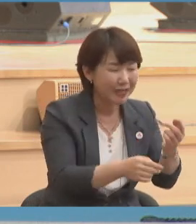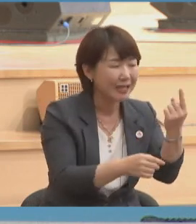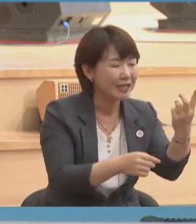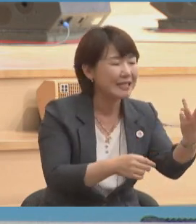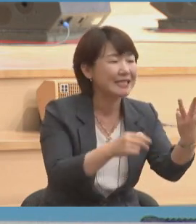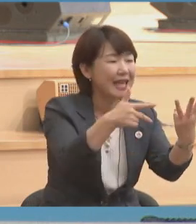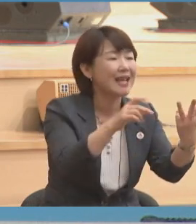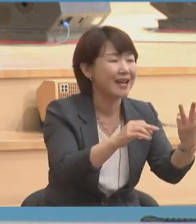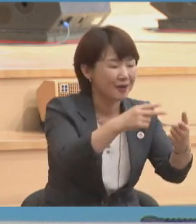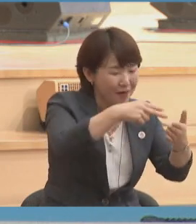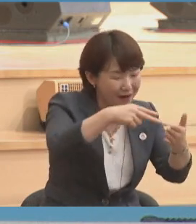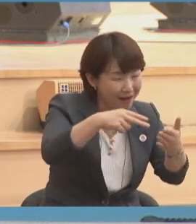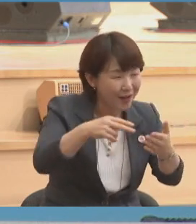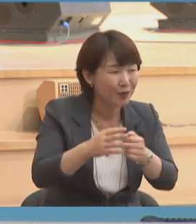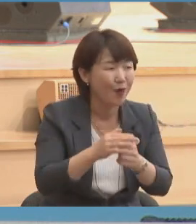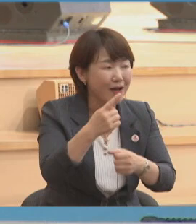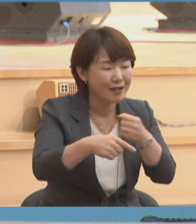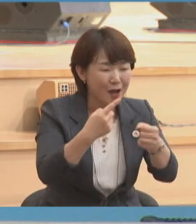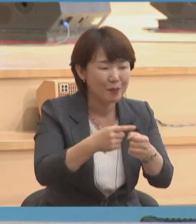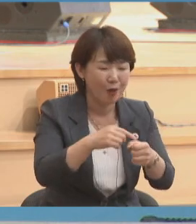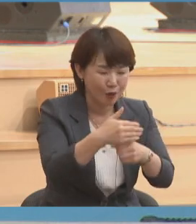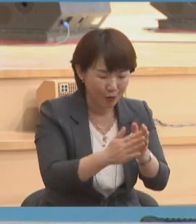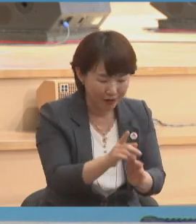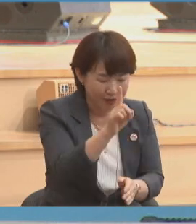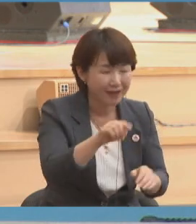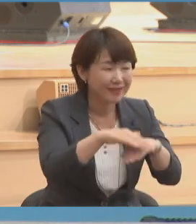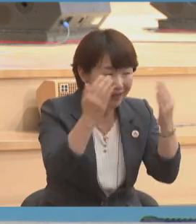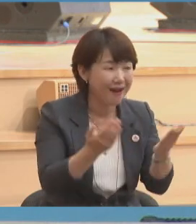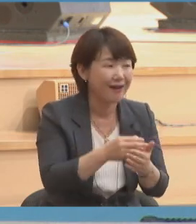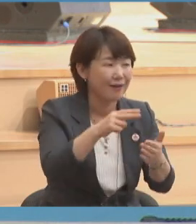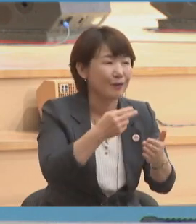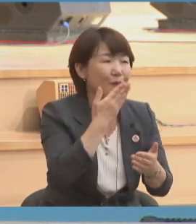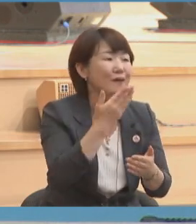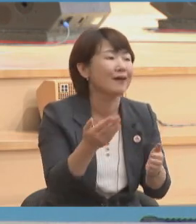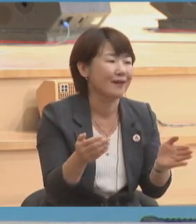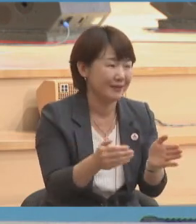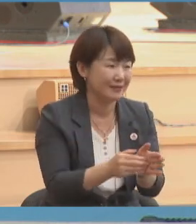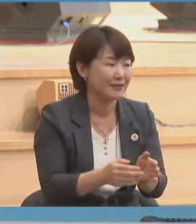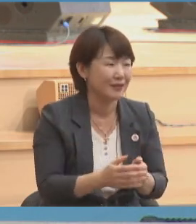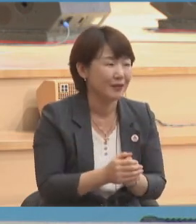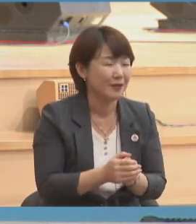되어졌대요. 그래서 본인이 하는 얘기가 뭐냐면,